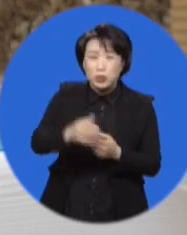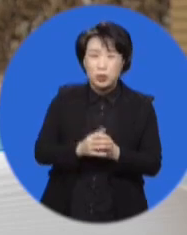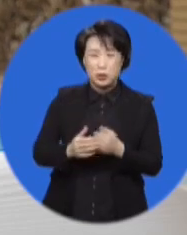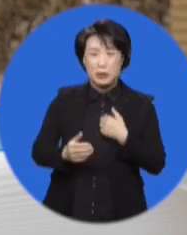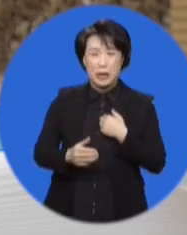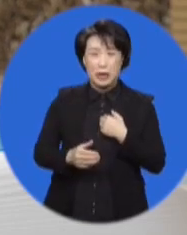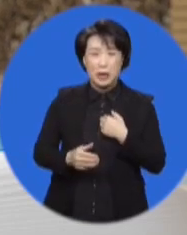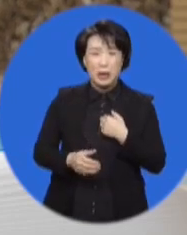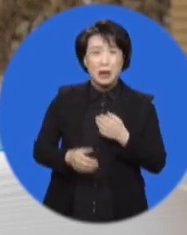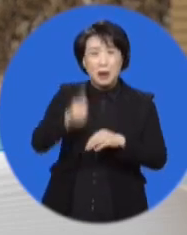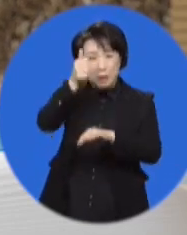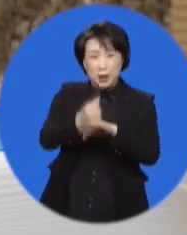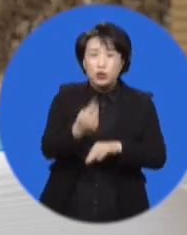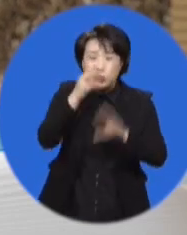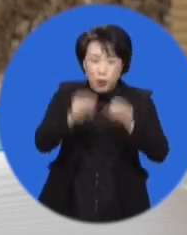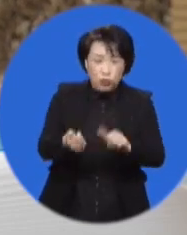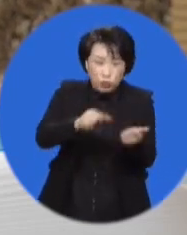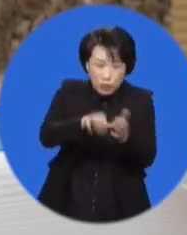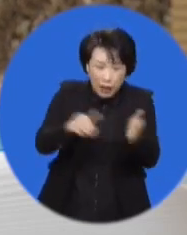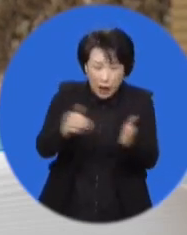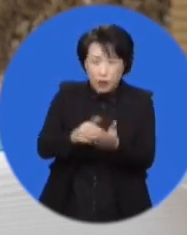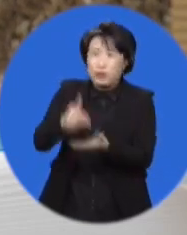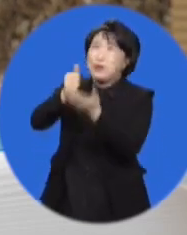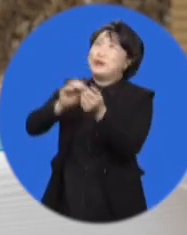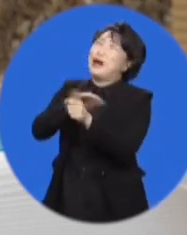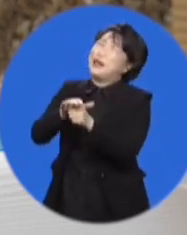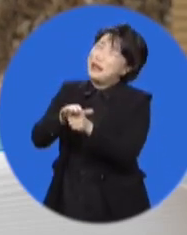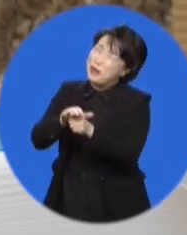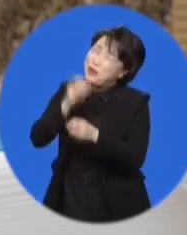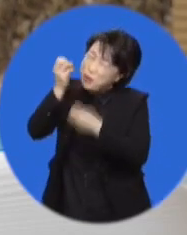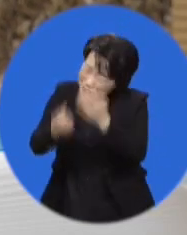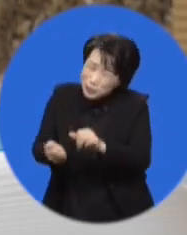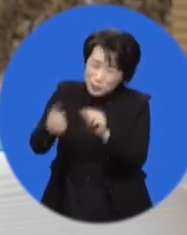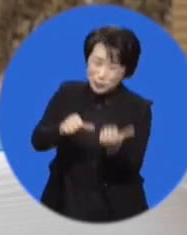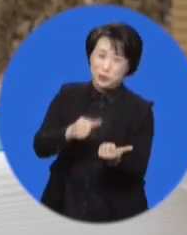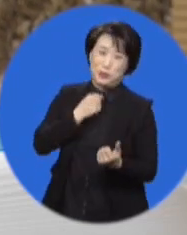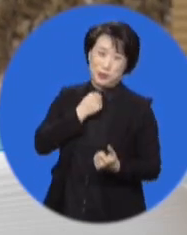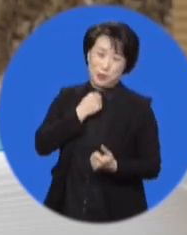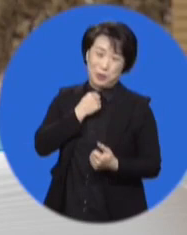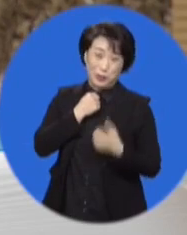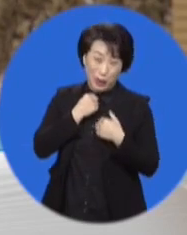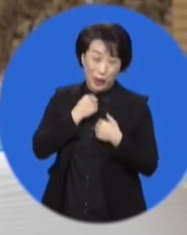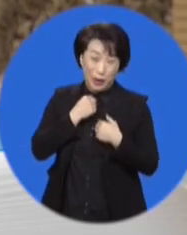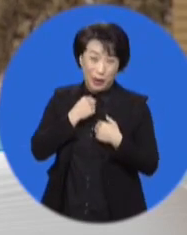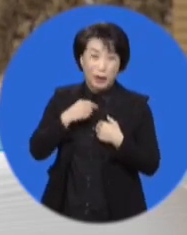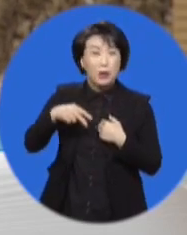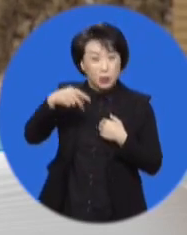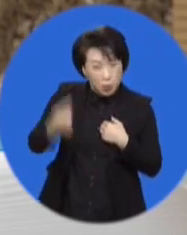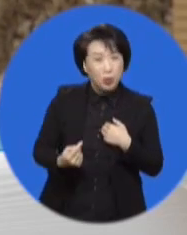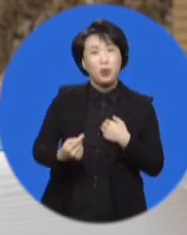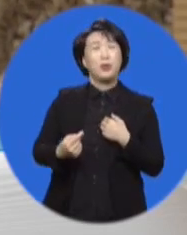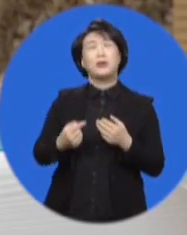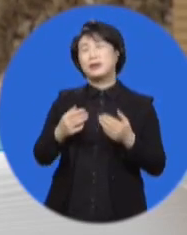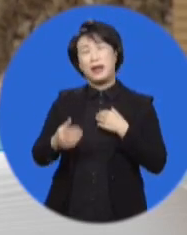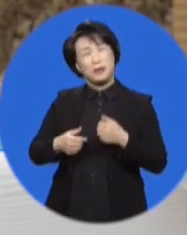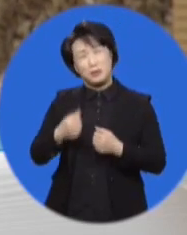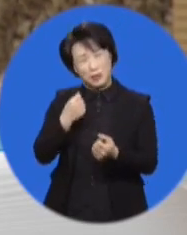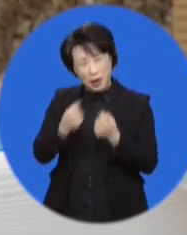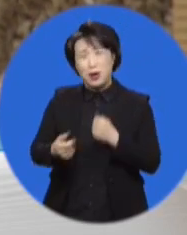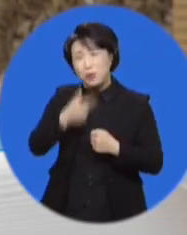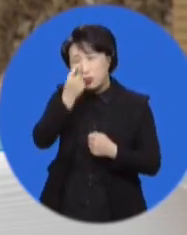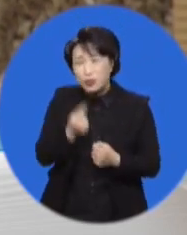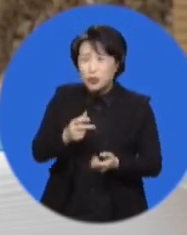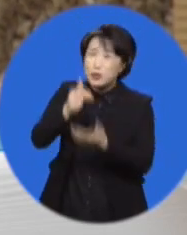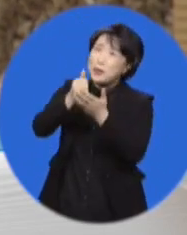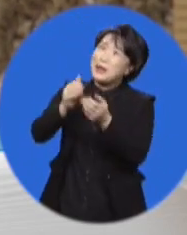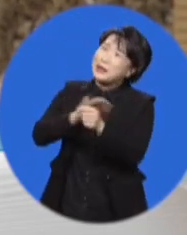내가 마지막 숨질 때까지 주님 사랑한다고 죽어야 돼요. 죽어야 돼. 그래도 내가 모자라고 또 모자라고 이건